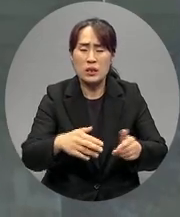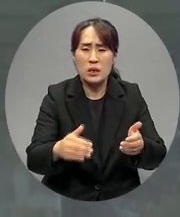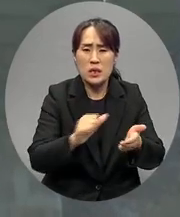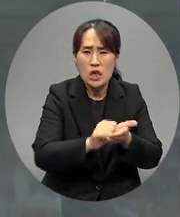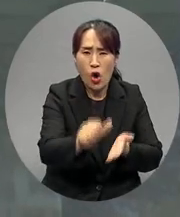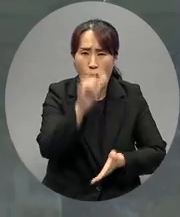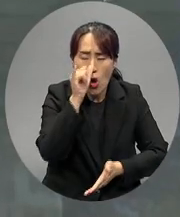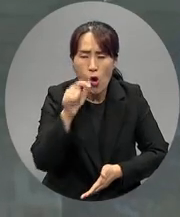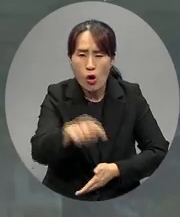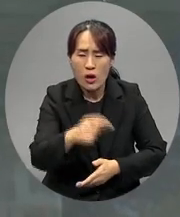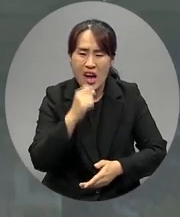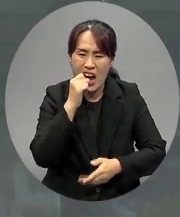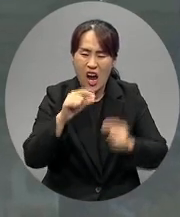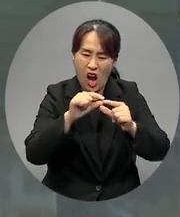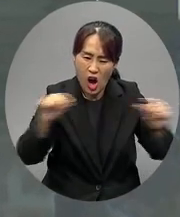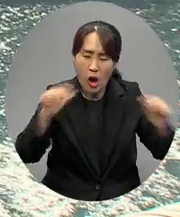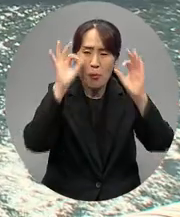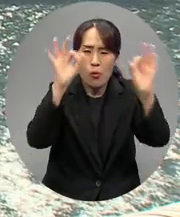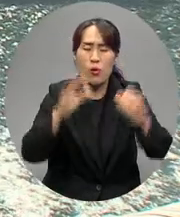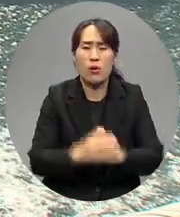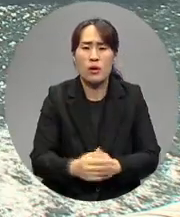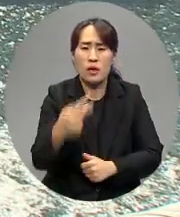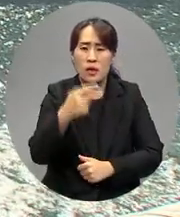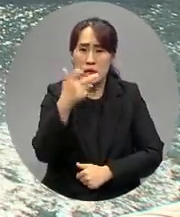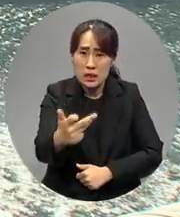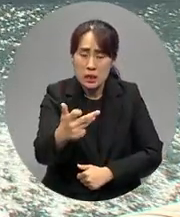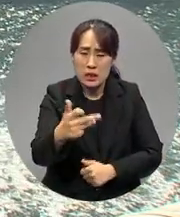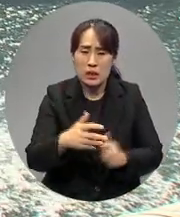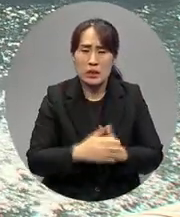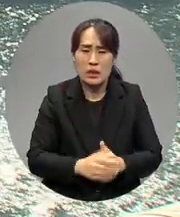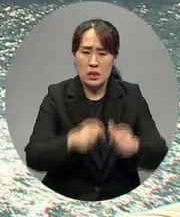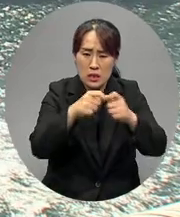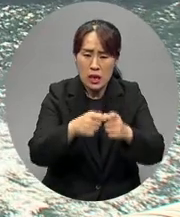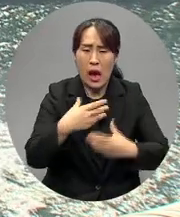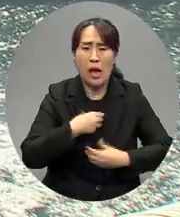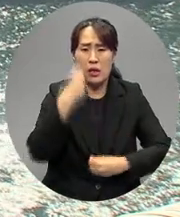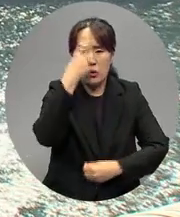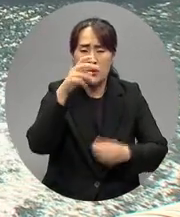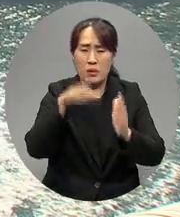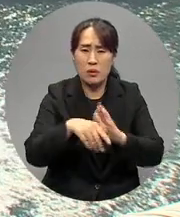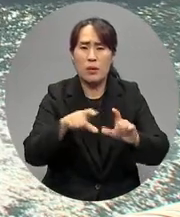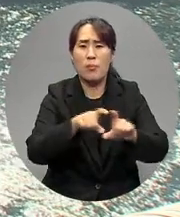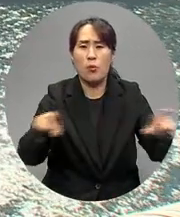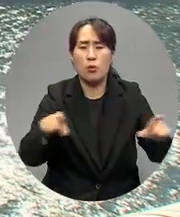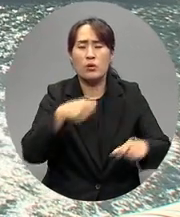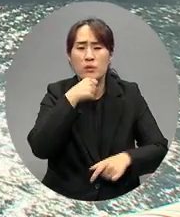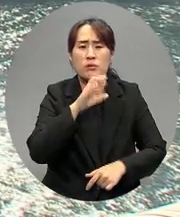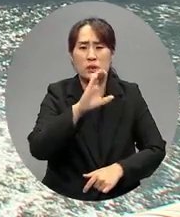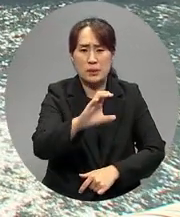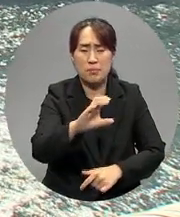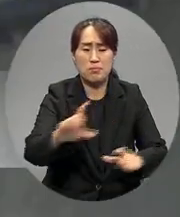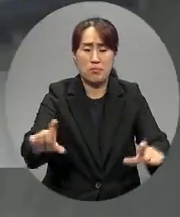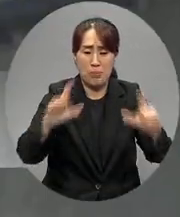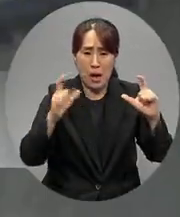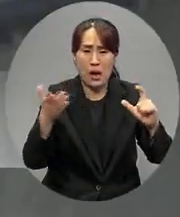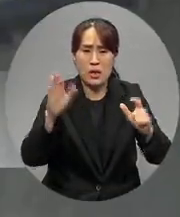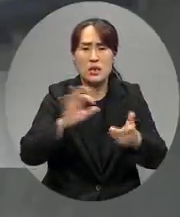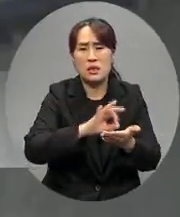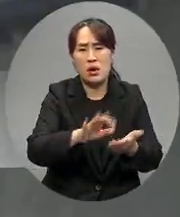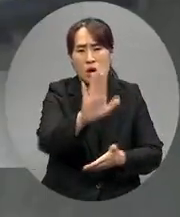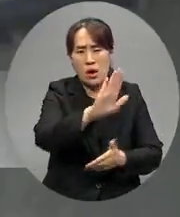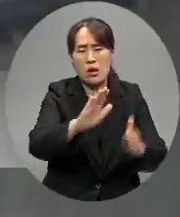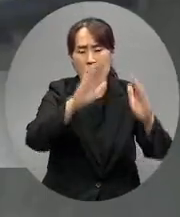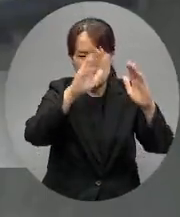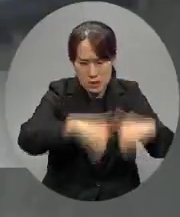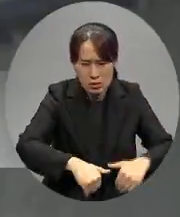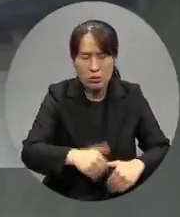철근도 드러났습니다. 지난 2018년 정밀 안전진단에서 보통 수준인 C등급을 받았지만 활용 대신